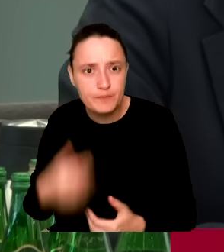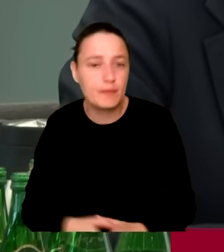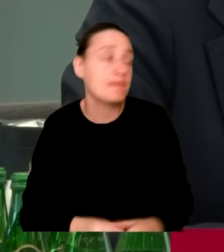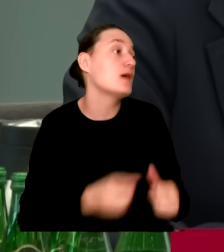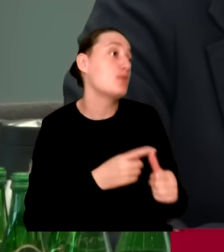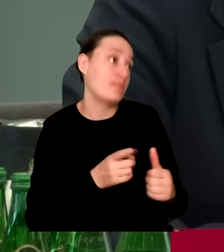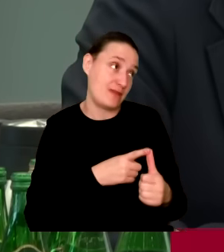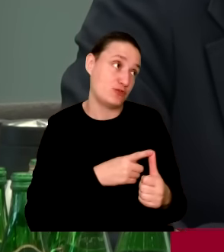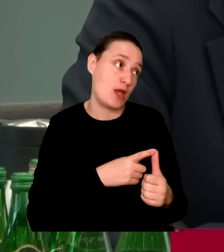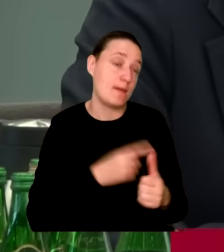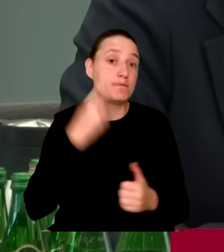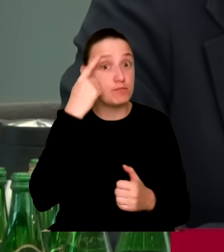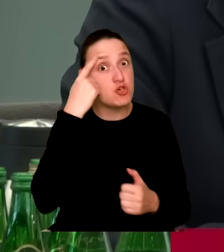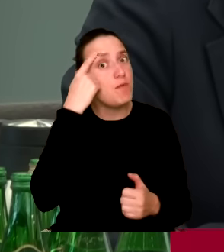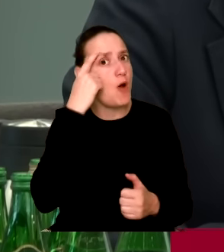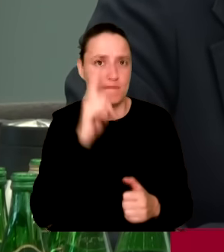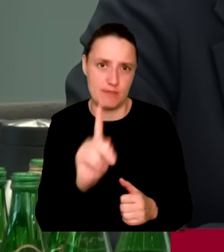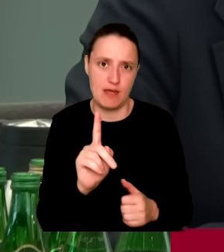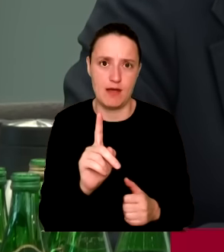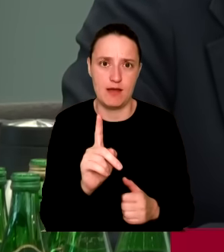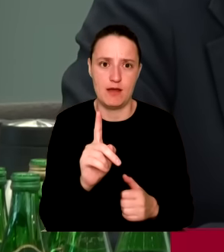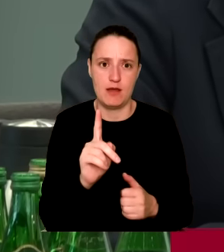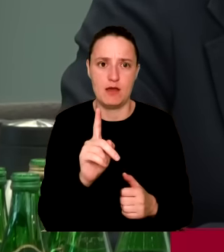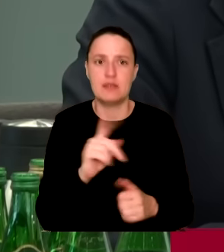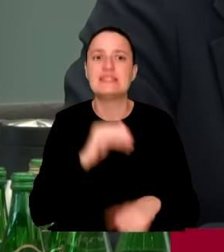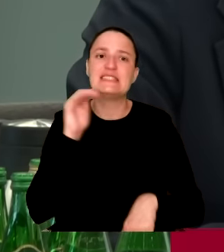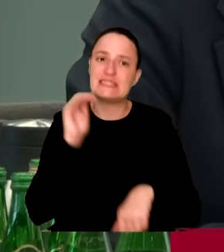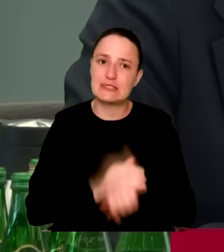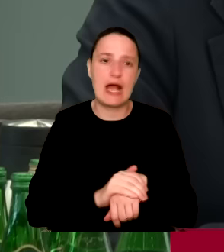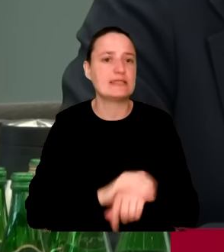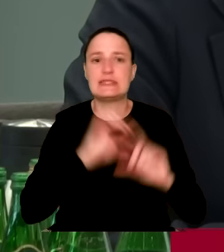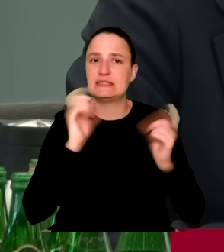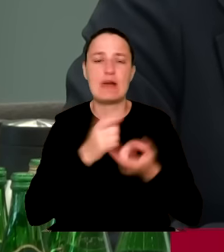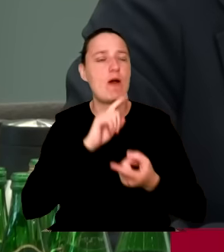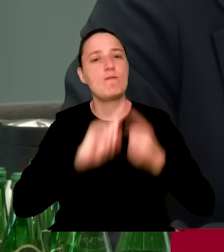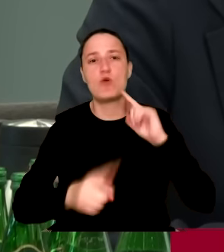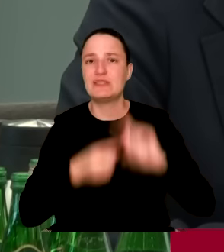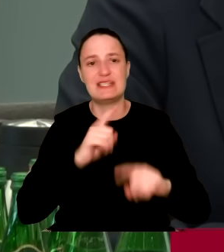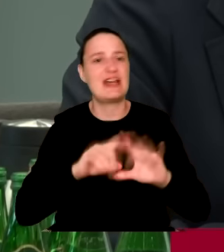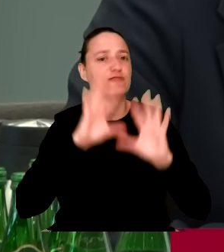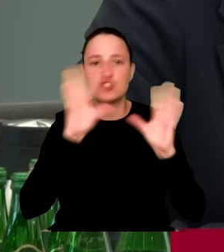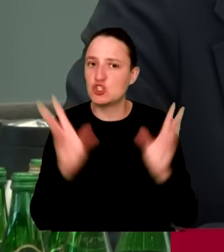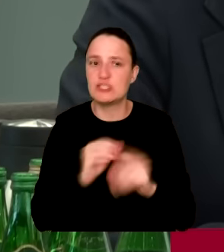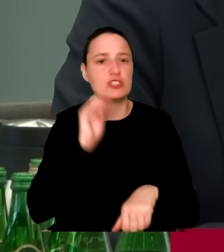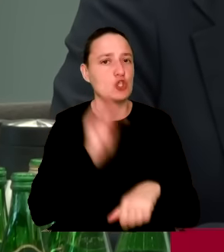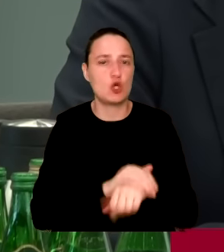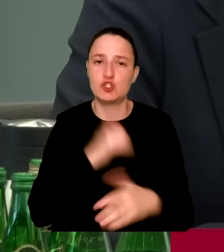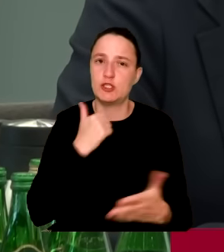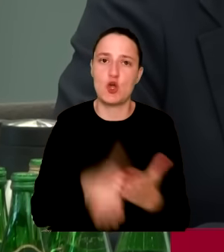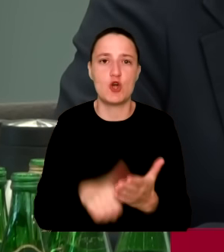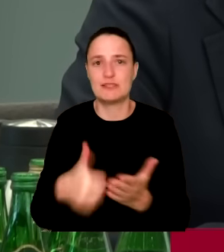przywołać raz jeszcze pełną zgodę klasy politycznej co do przeprowadzenia wyborów w trybie korespondencyjny